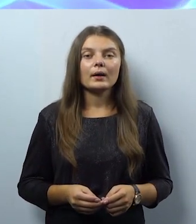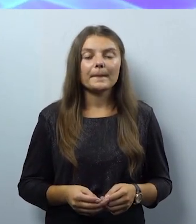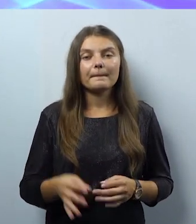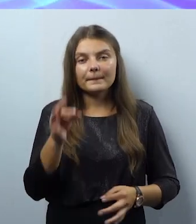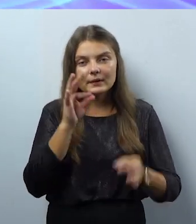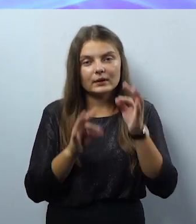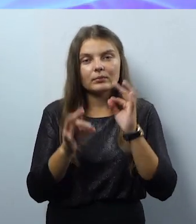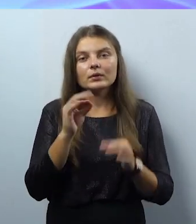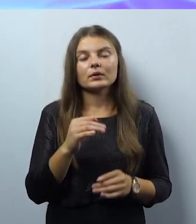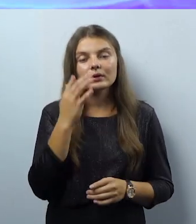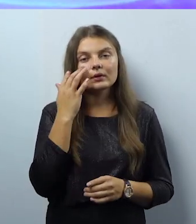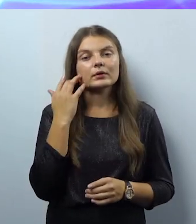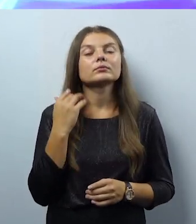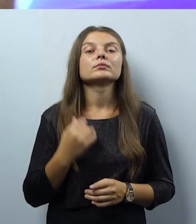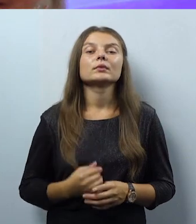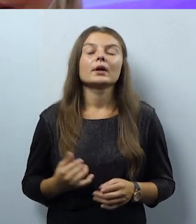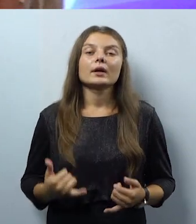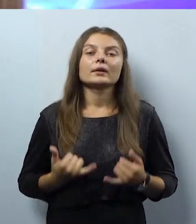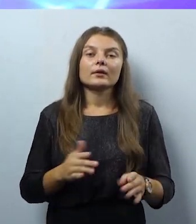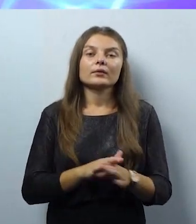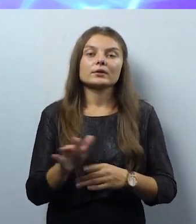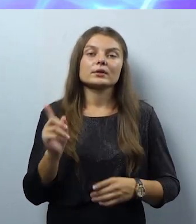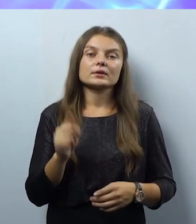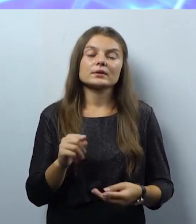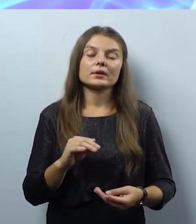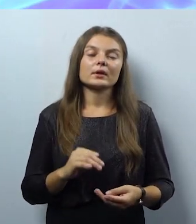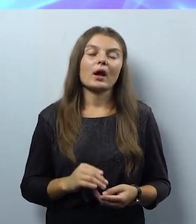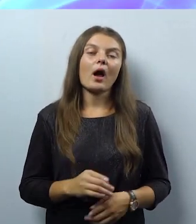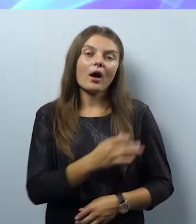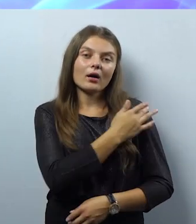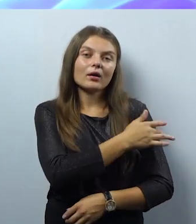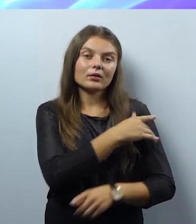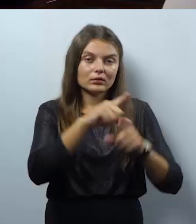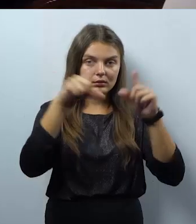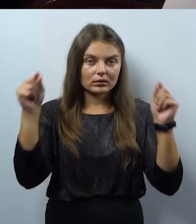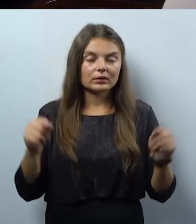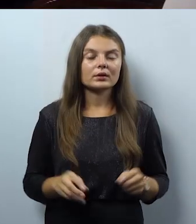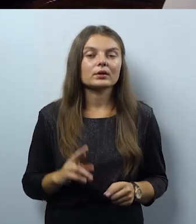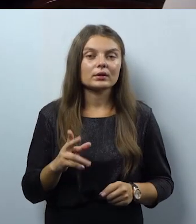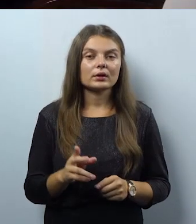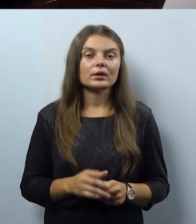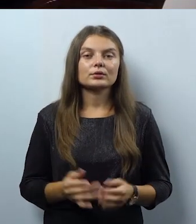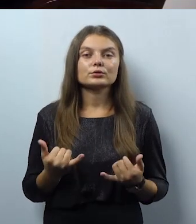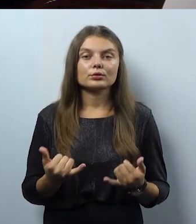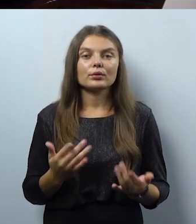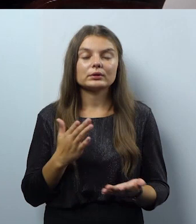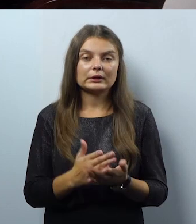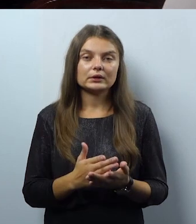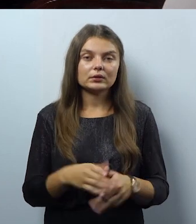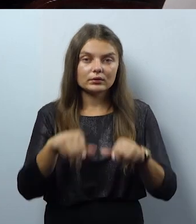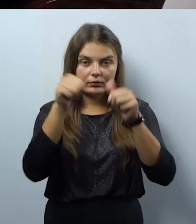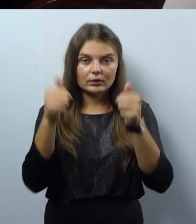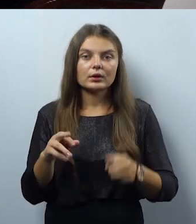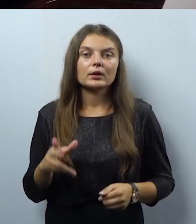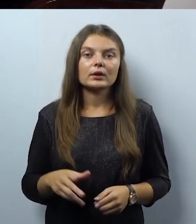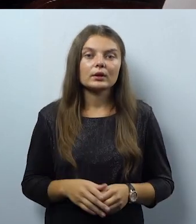охорони здоров'я, власне, в наших цих лікарнях. Як же ж просувається реформа в Бурштині? І які види цієї